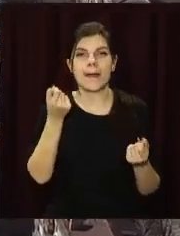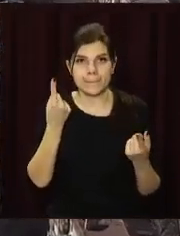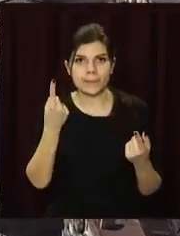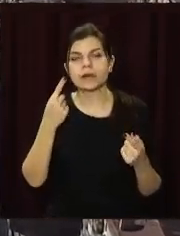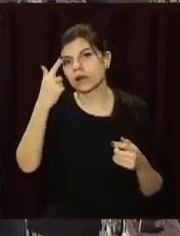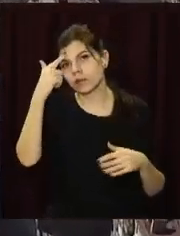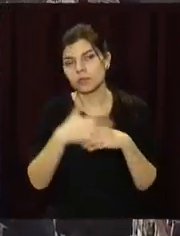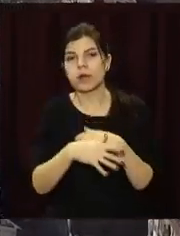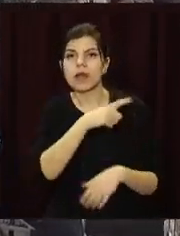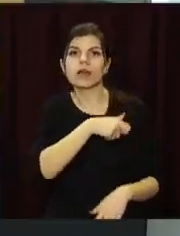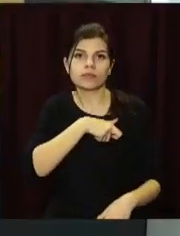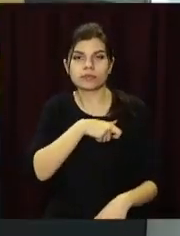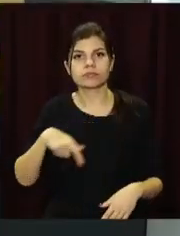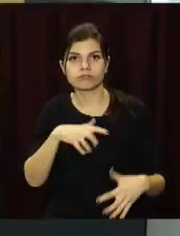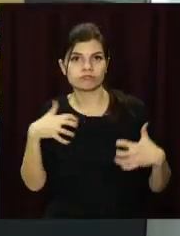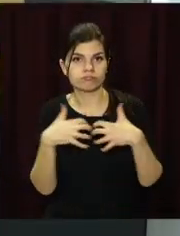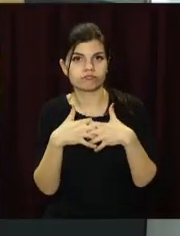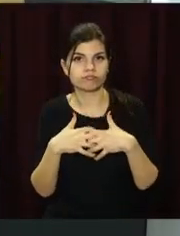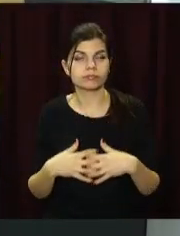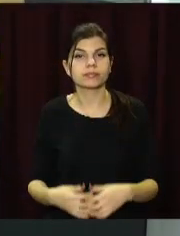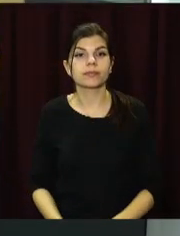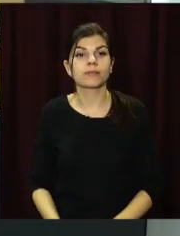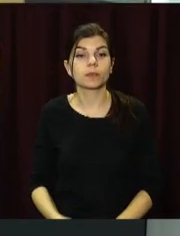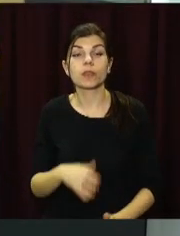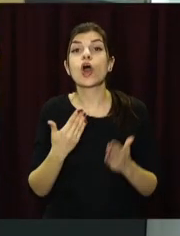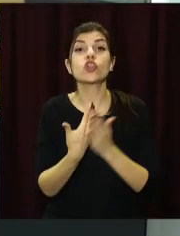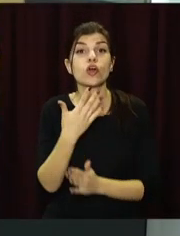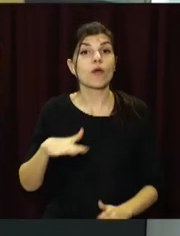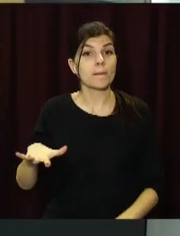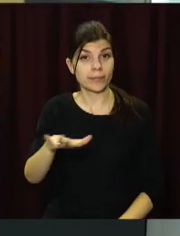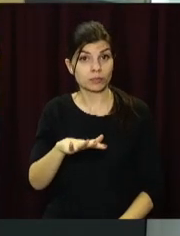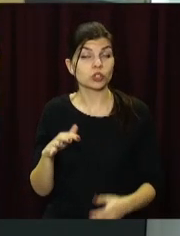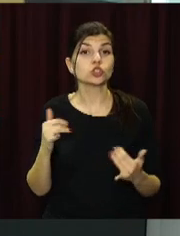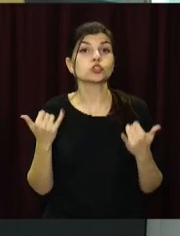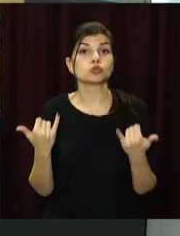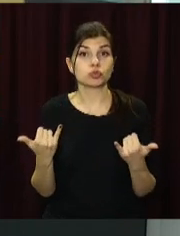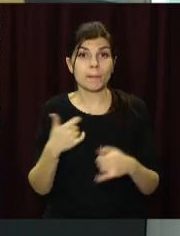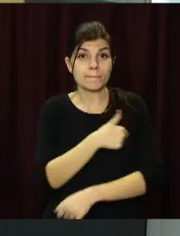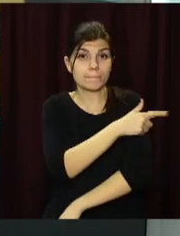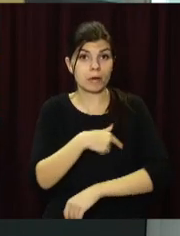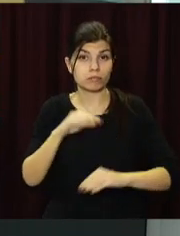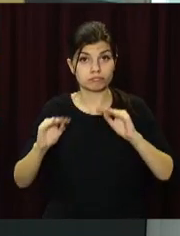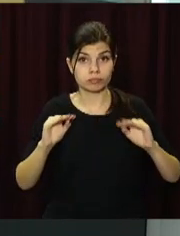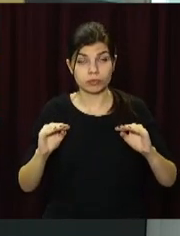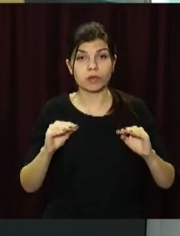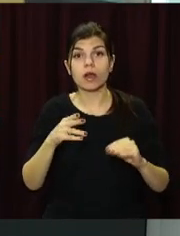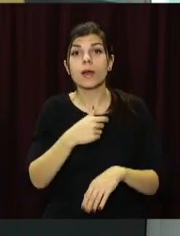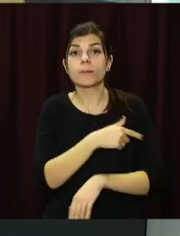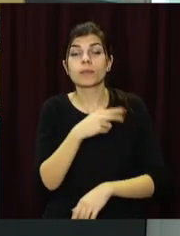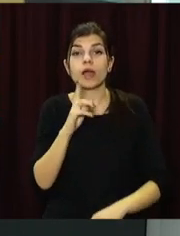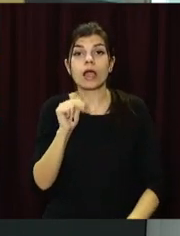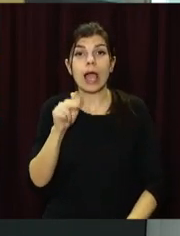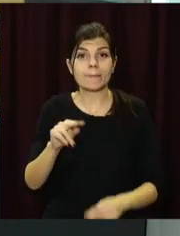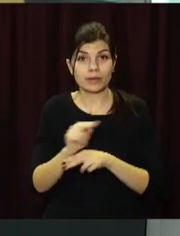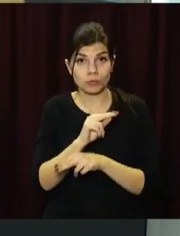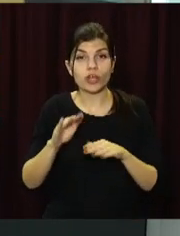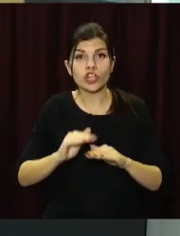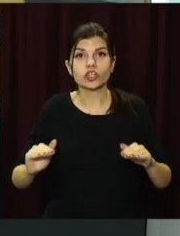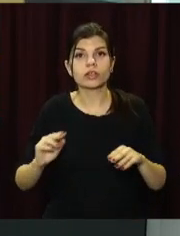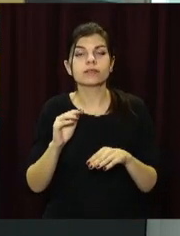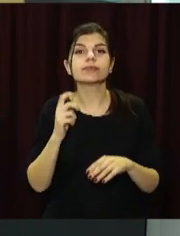з міською владою. Нове приміщення із сучасним медобладнанням. У Дніпрі після капремонту відкрили дитяче